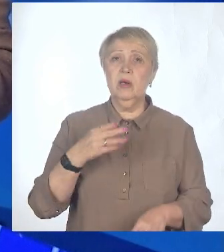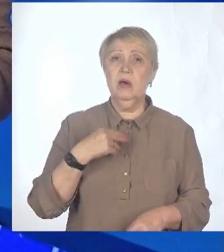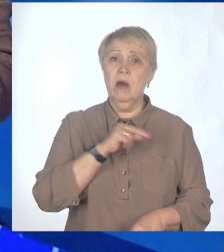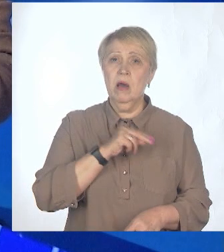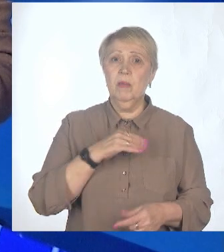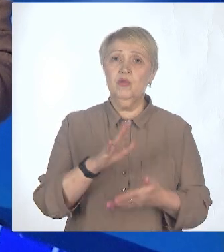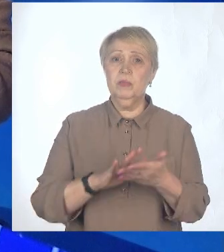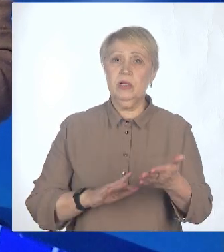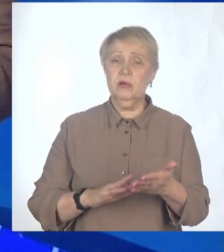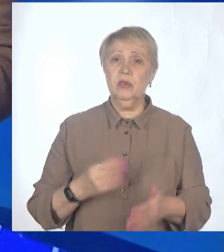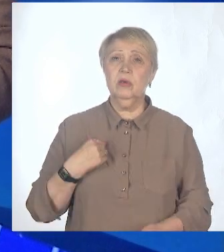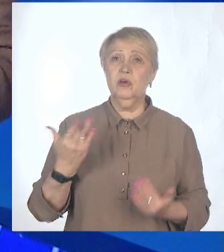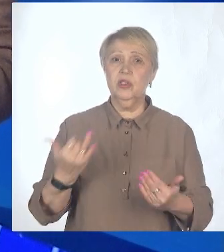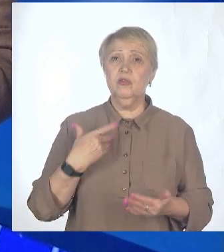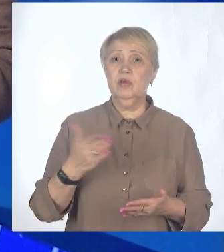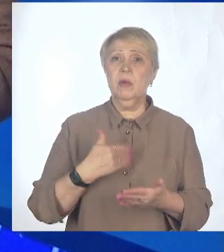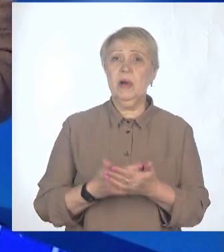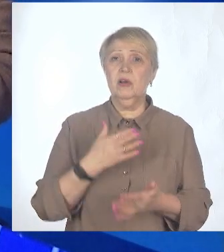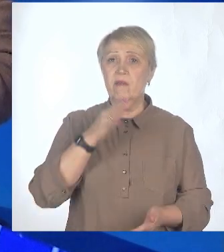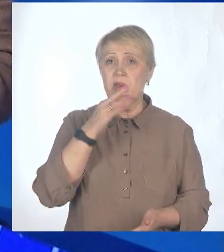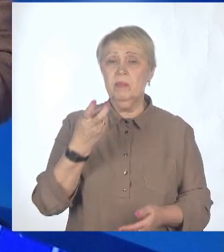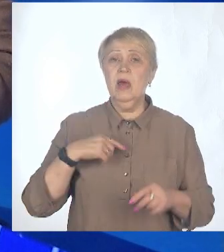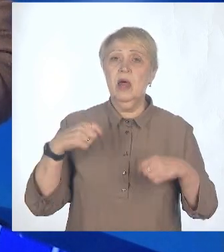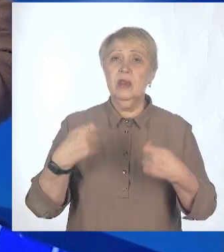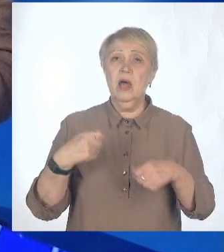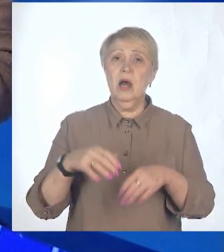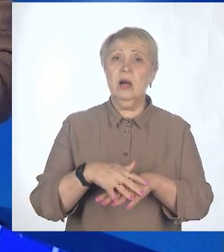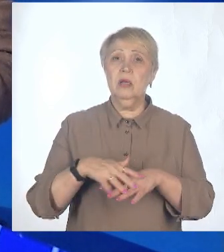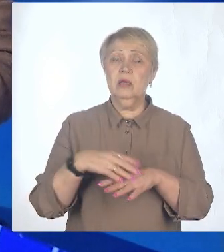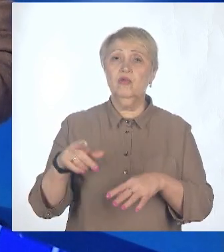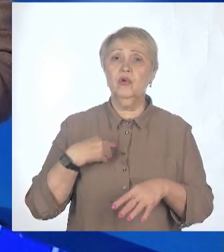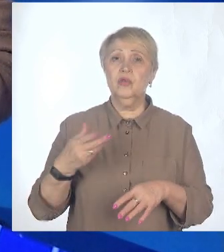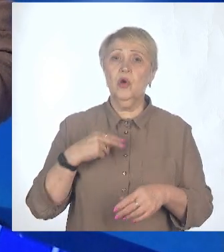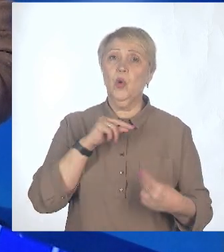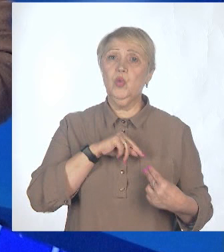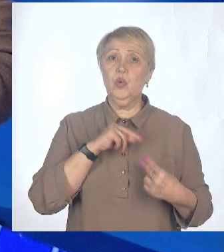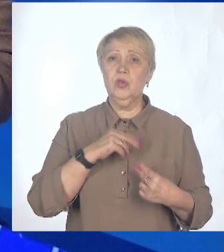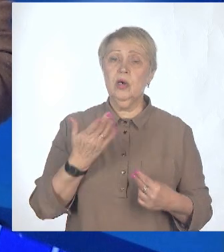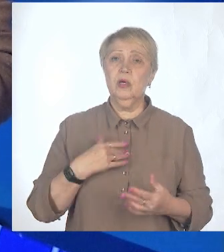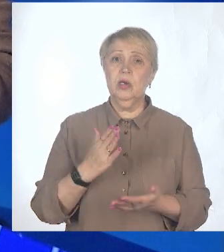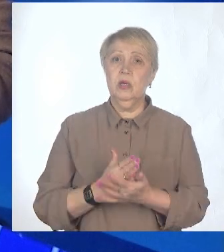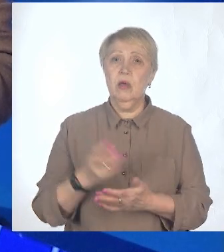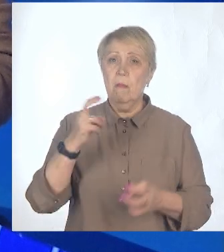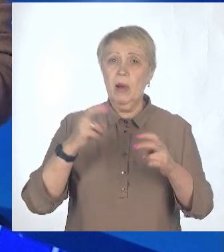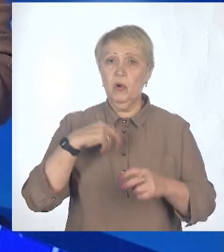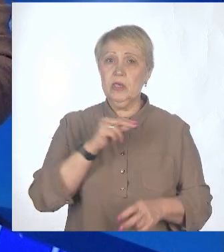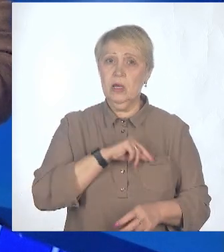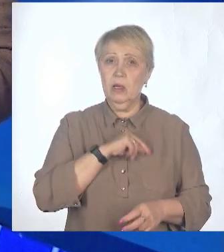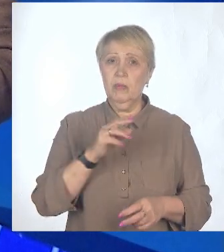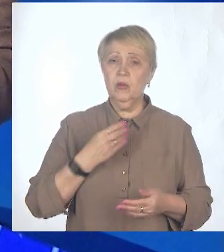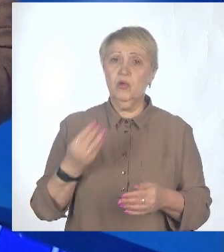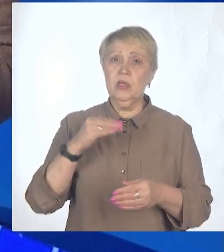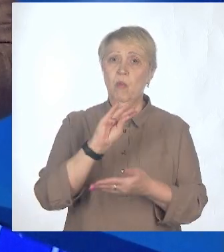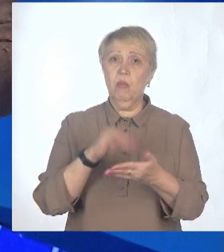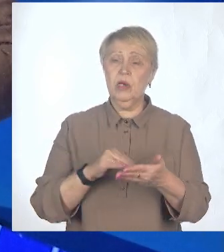деле, покажет время. Тем не менее, на рынке труда уже начались подвижки. На днях онлайн-платформа по поиску работы HeadHunter опубликовала данные